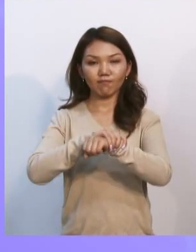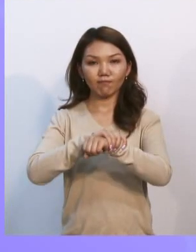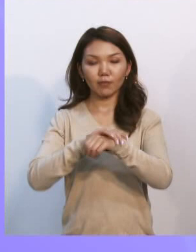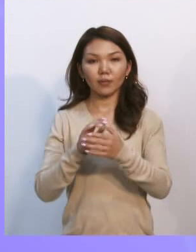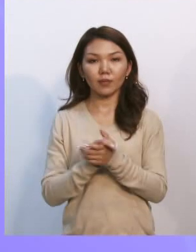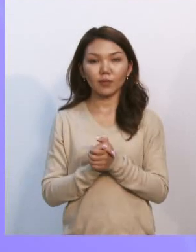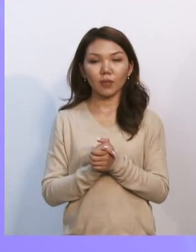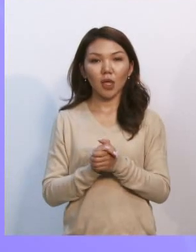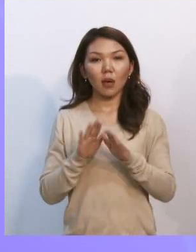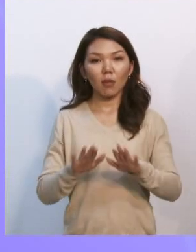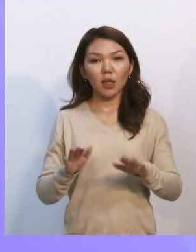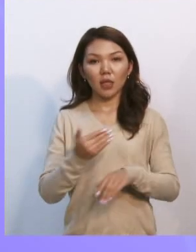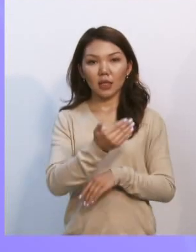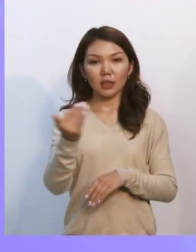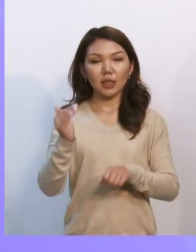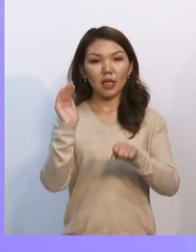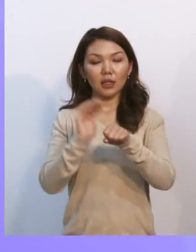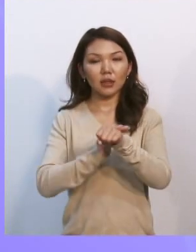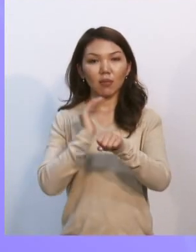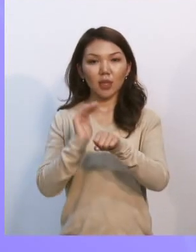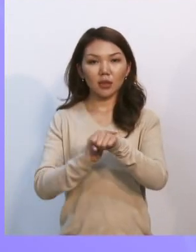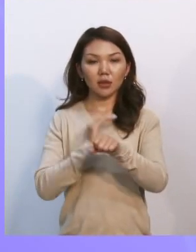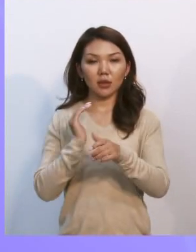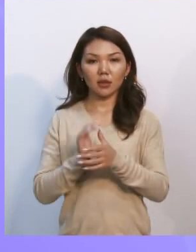Балдар, силер азаматсыңар.